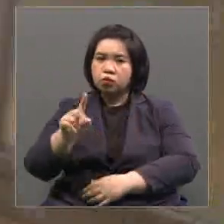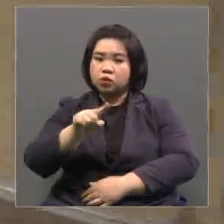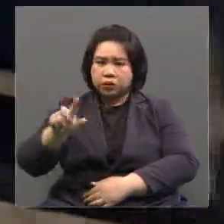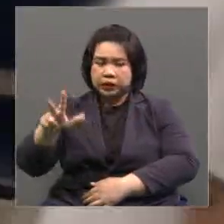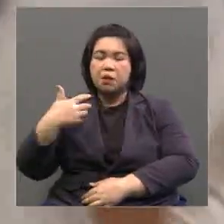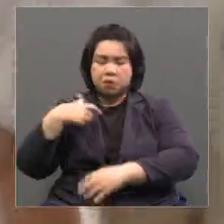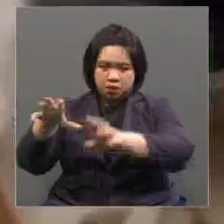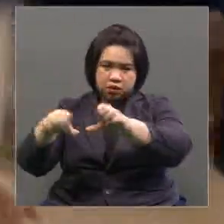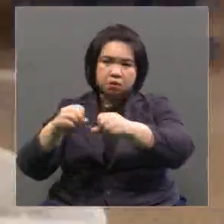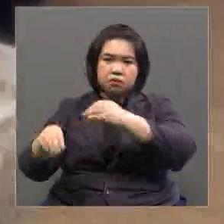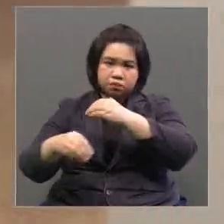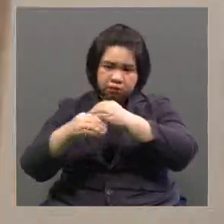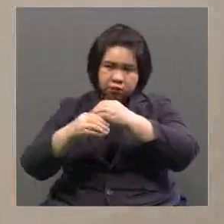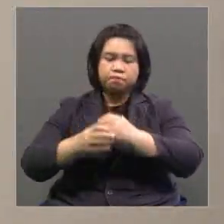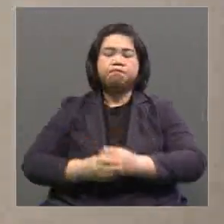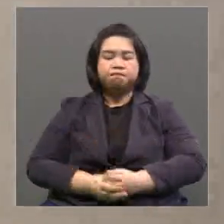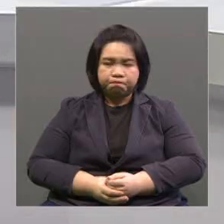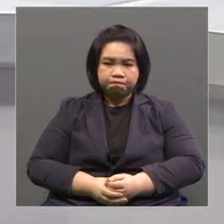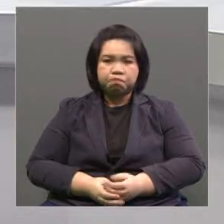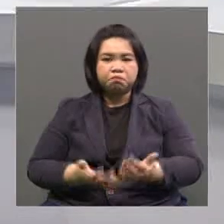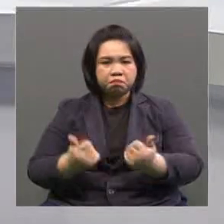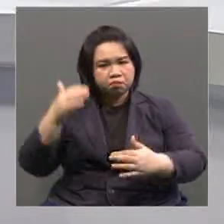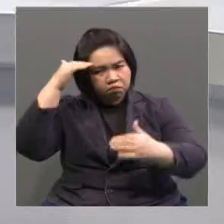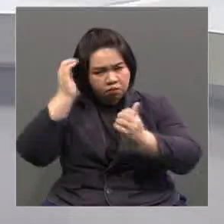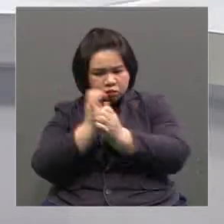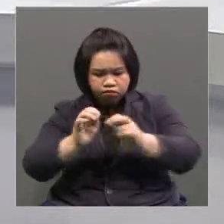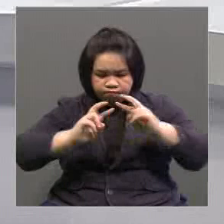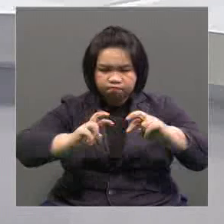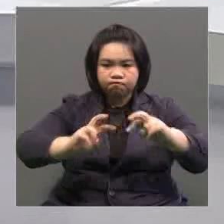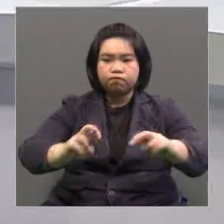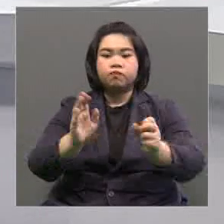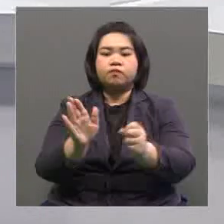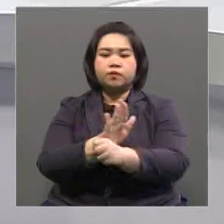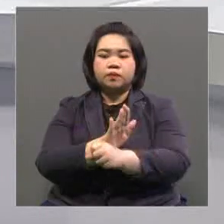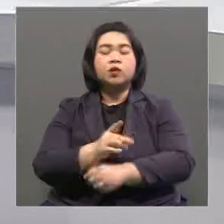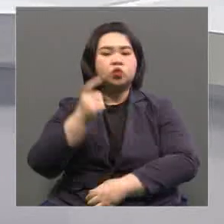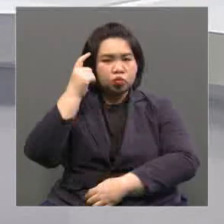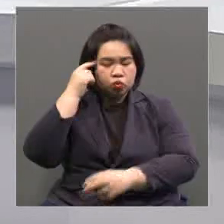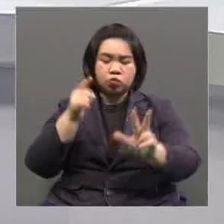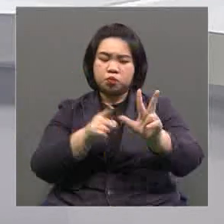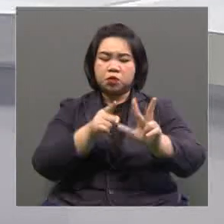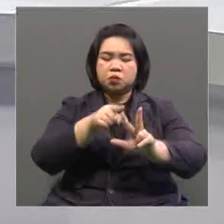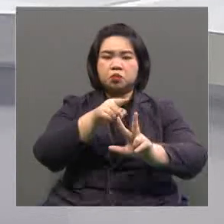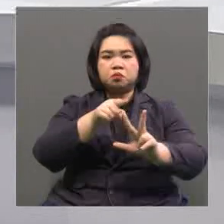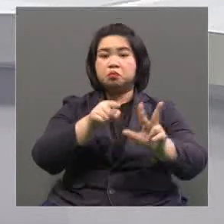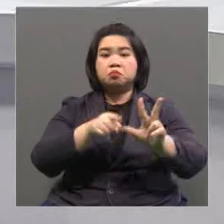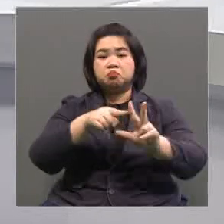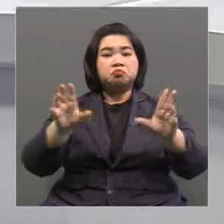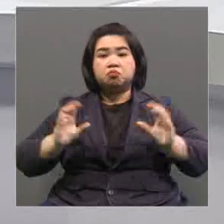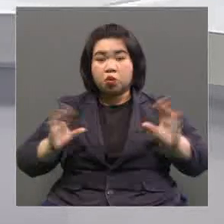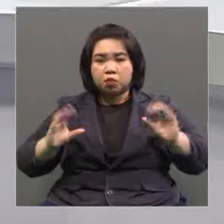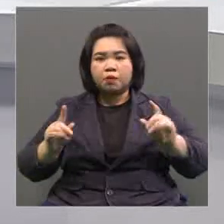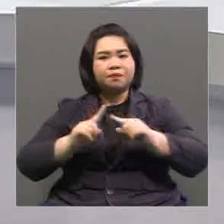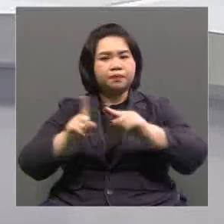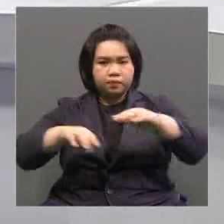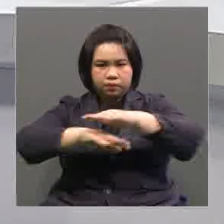ครับตอนนี้เจ้าหน้าที่ตำรวจก็ทำงานกันอย่างเต็มที่อย่างที่บอกถึงแม้ว่าจะมีการปฏิเสธนะคะตลอดข้อกล่าวหาแต่แน่นอนหลัก